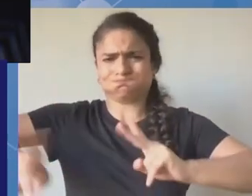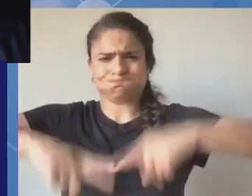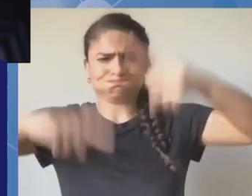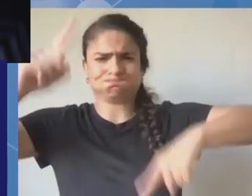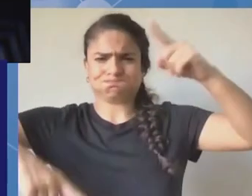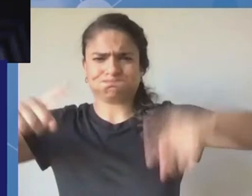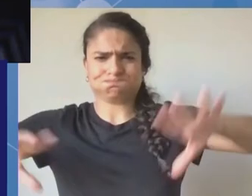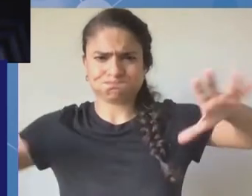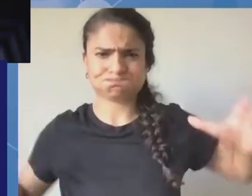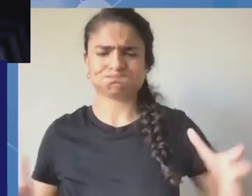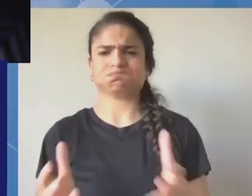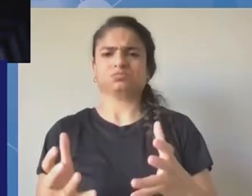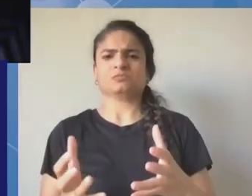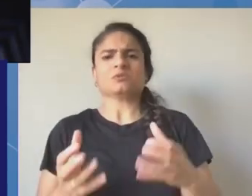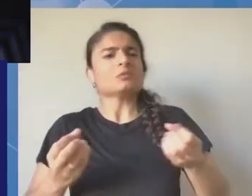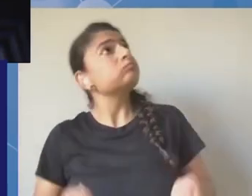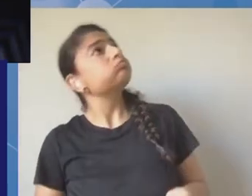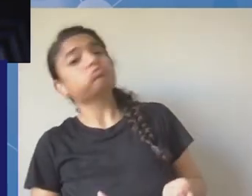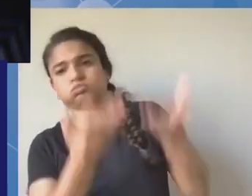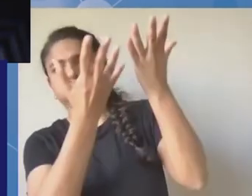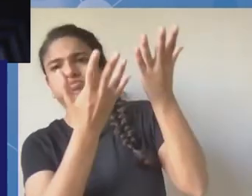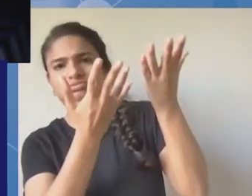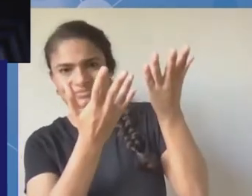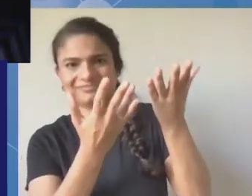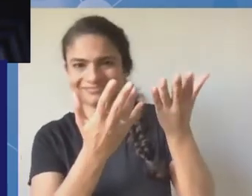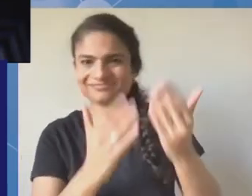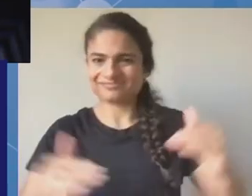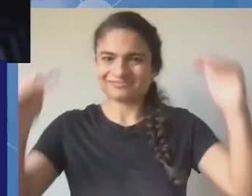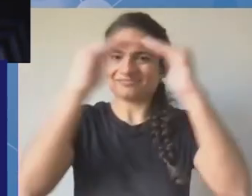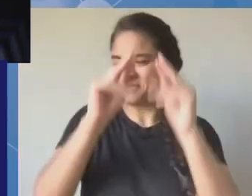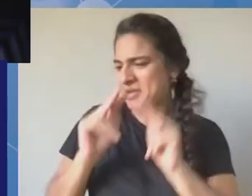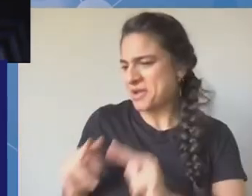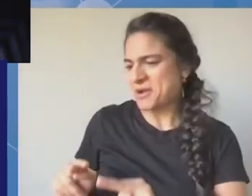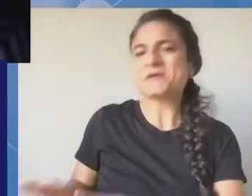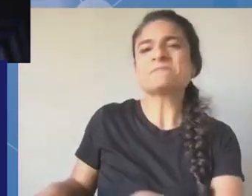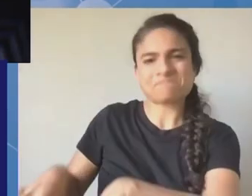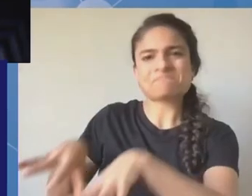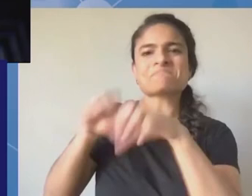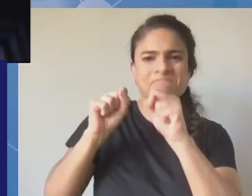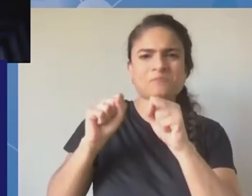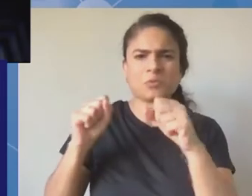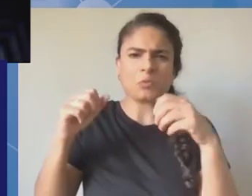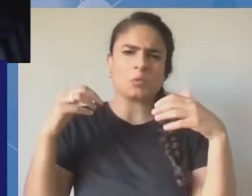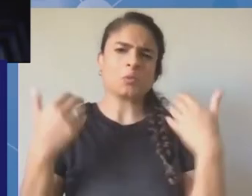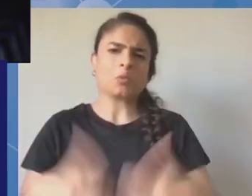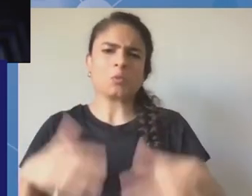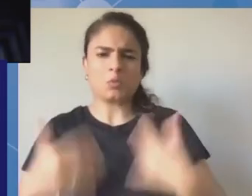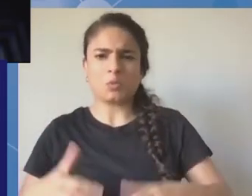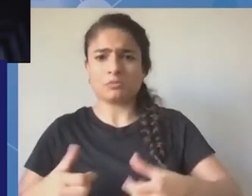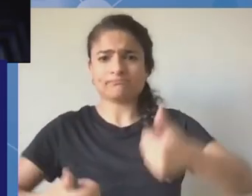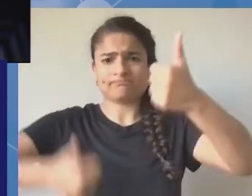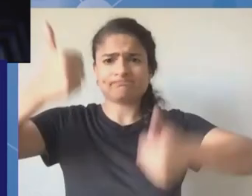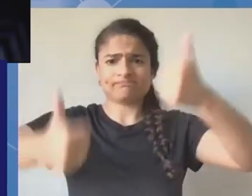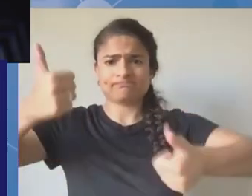很多确实的一些变化。你们维护让我们大家可以听到每一位